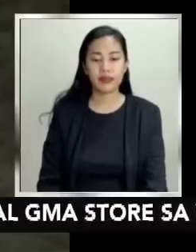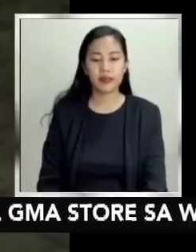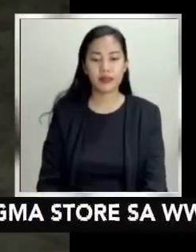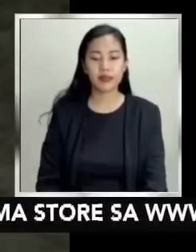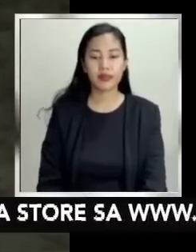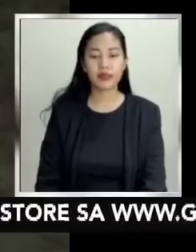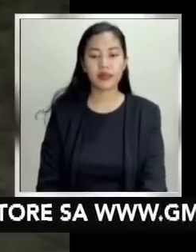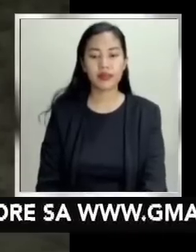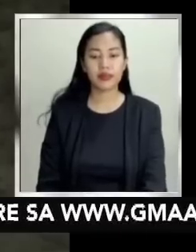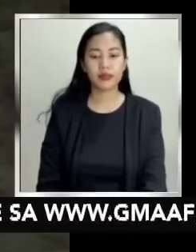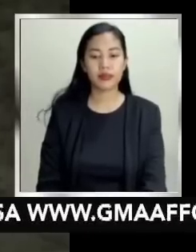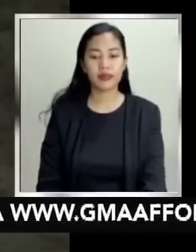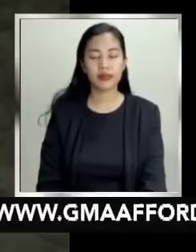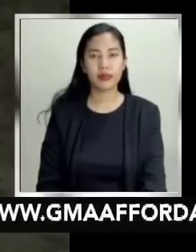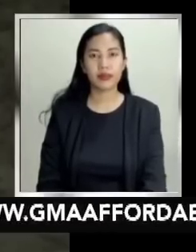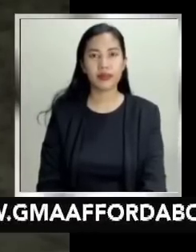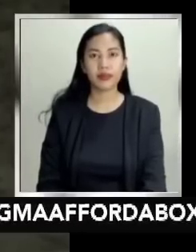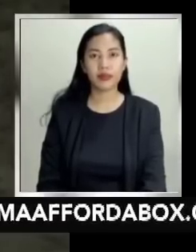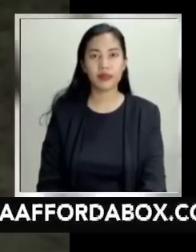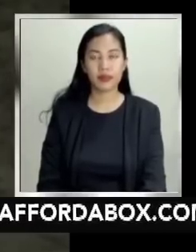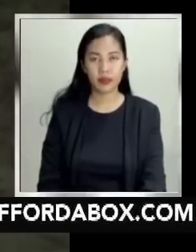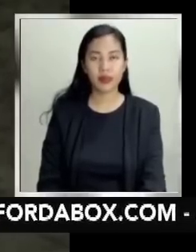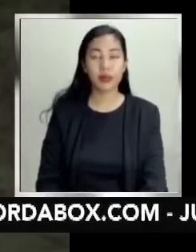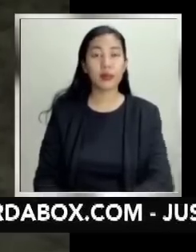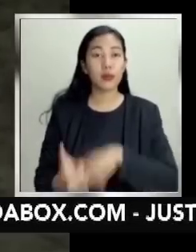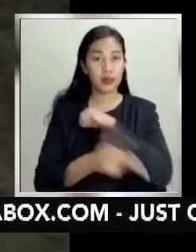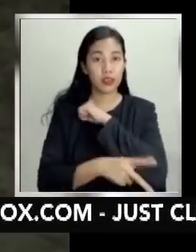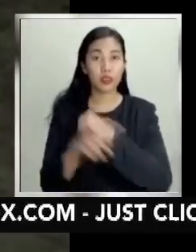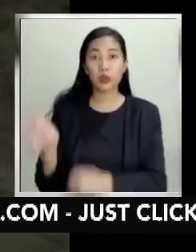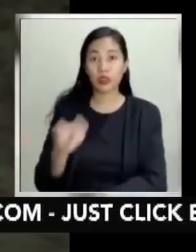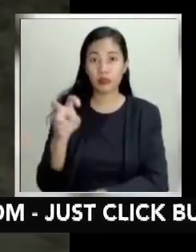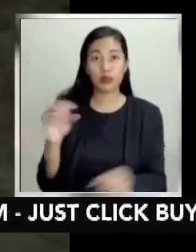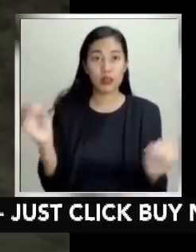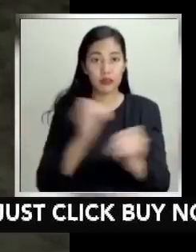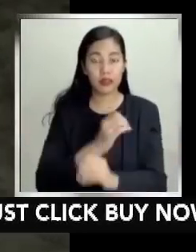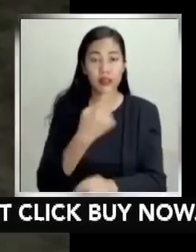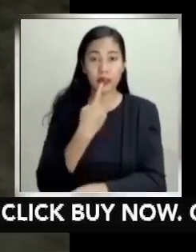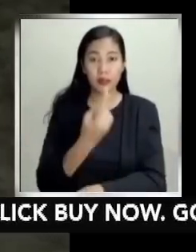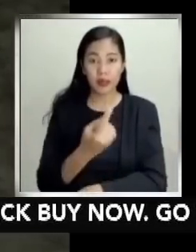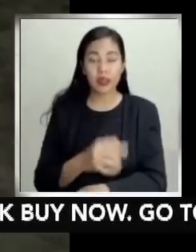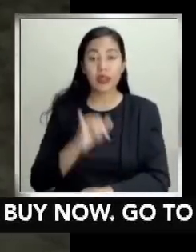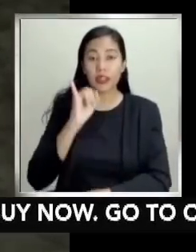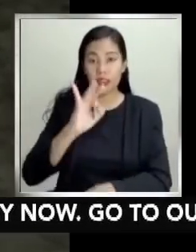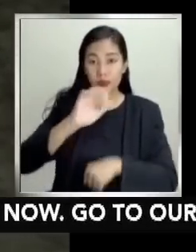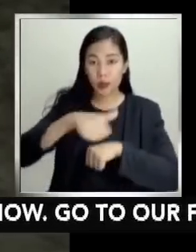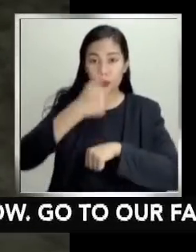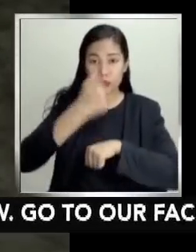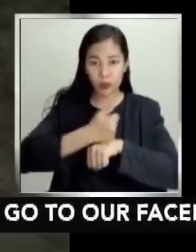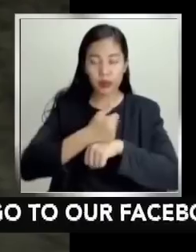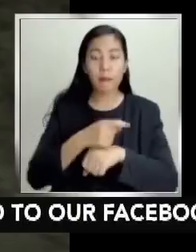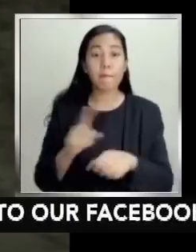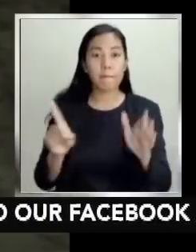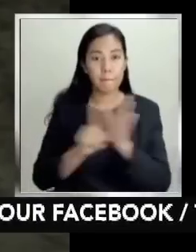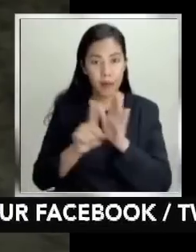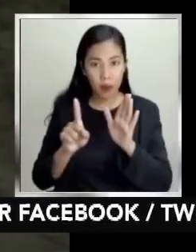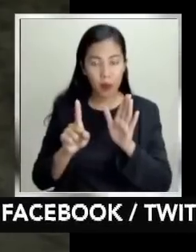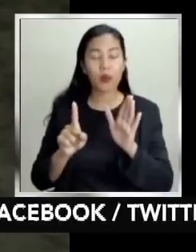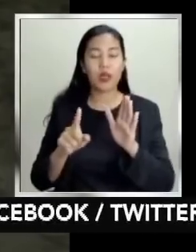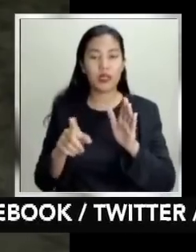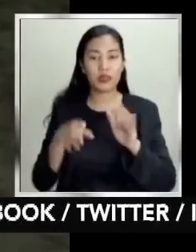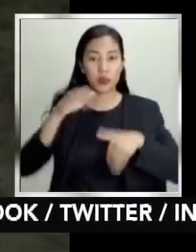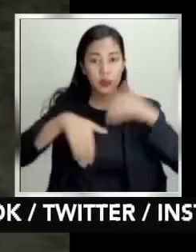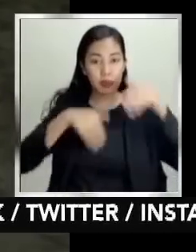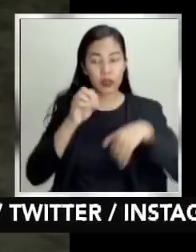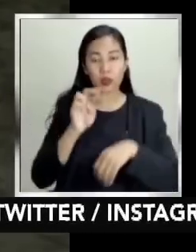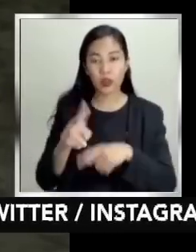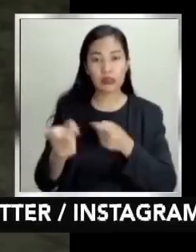Mel, sabi naman ng Provincial Tourism Office, sakali daw na mag-i-issue ng swimming ban, hindi daw ito sa kanila magagaling kundi sa mga national